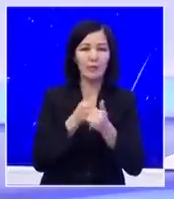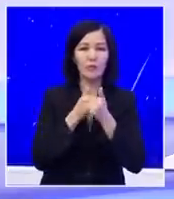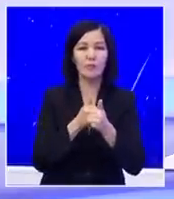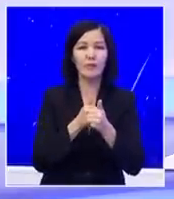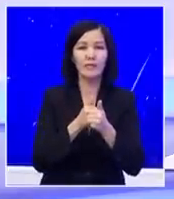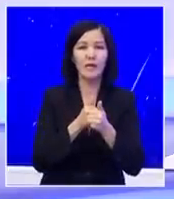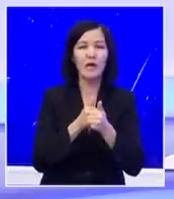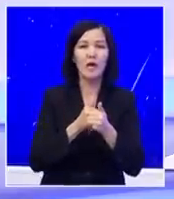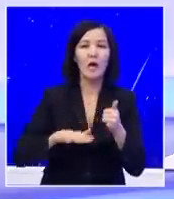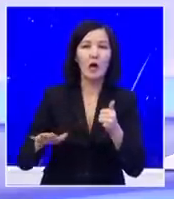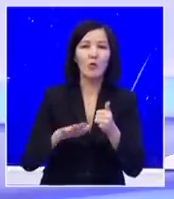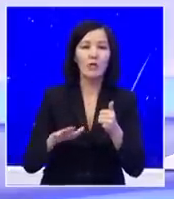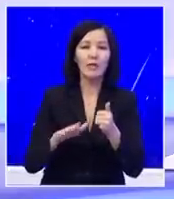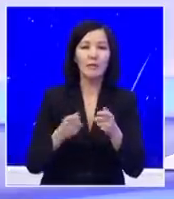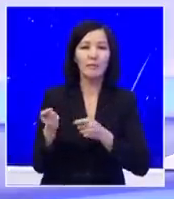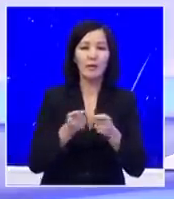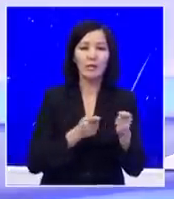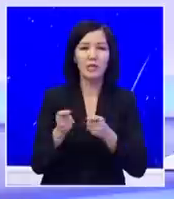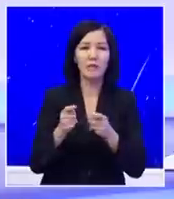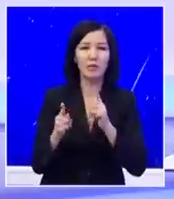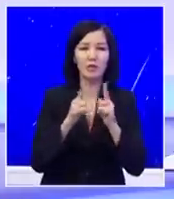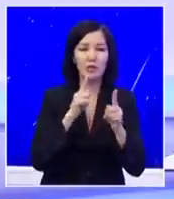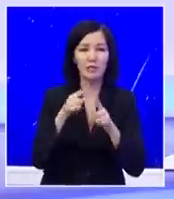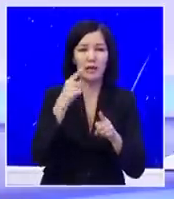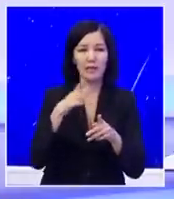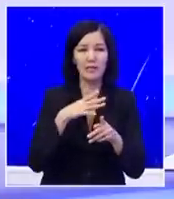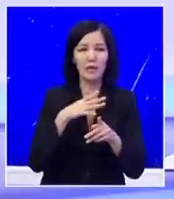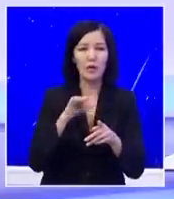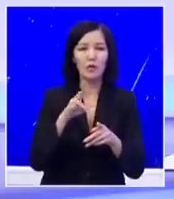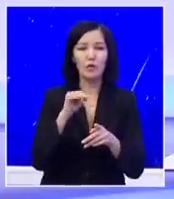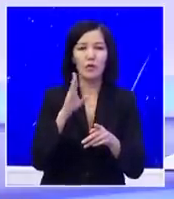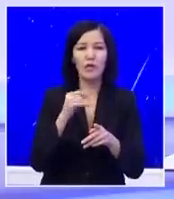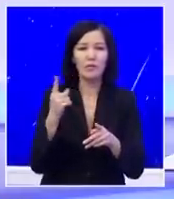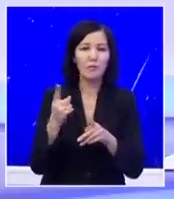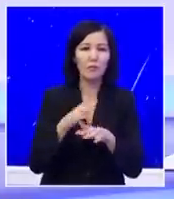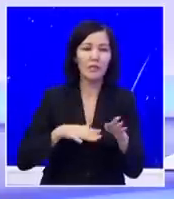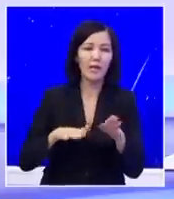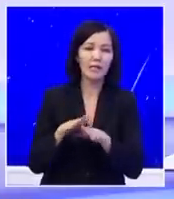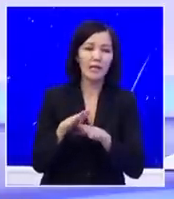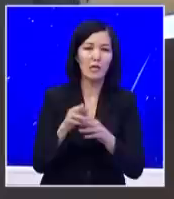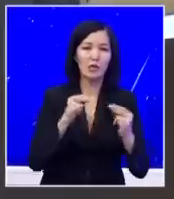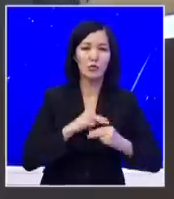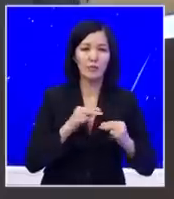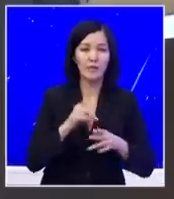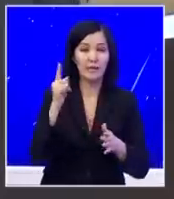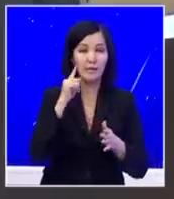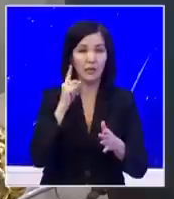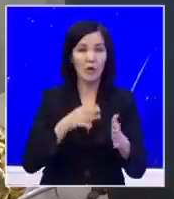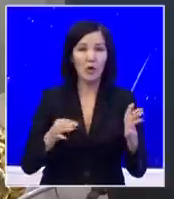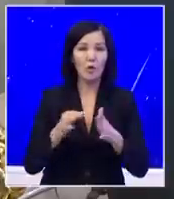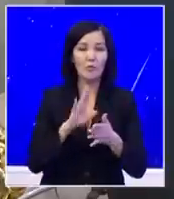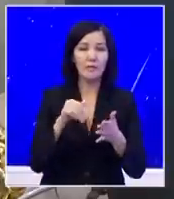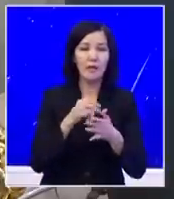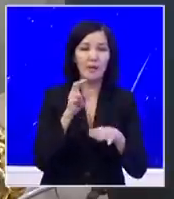әкімінің бірінші орынбасары аудан басшыларымен өткізген селекторлық жиында айтты. Ләззат Тұрлашев алдымен өңірде атқарылған жұмыстарды